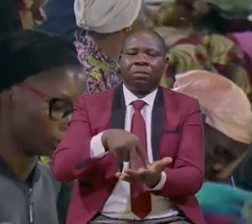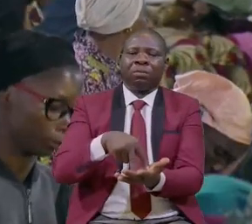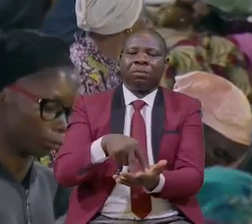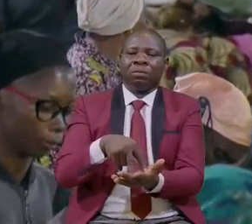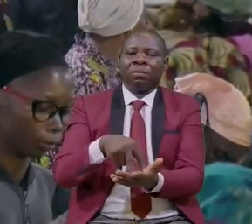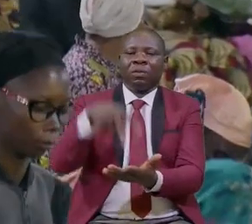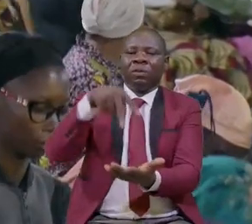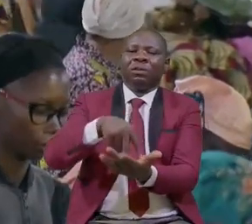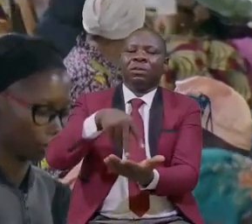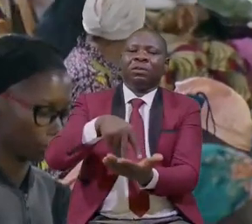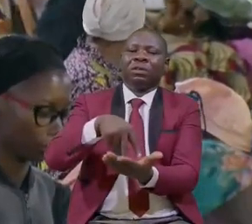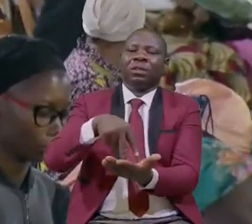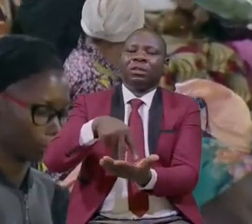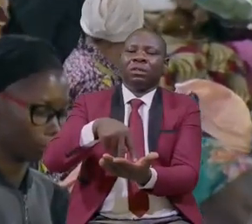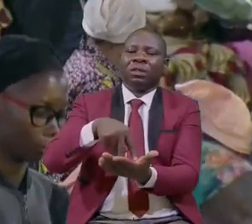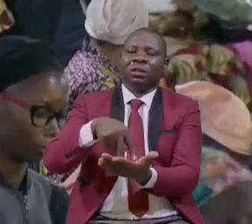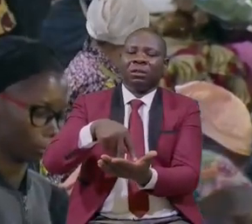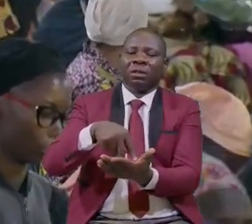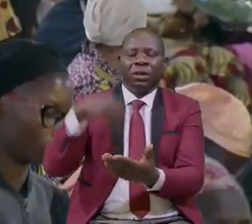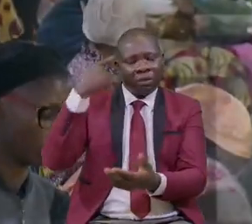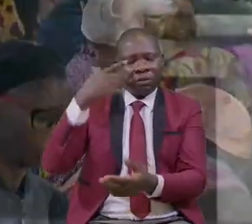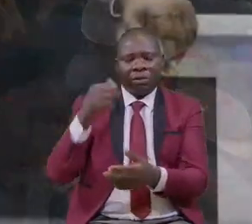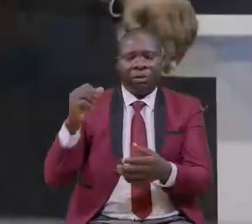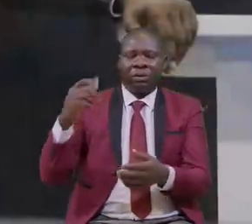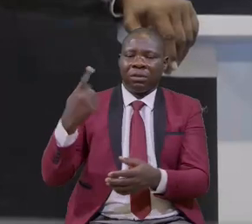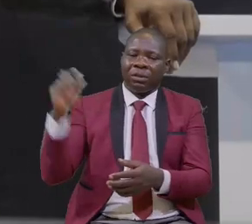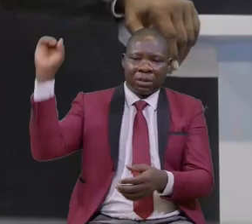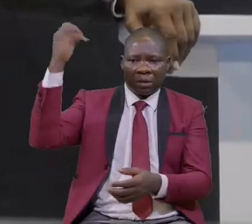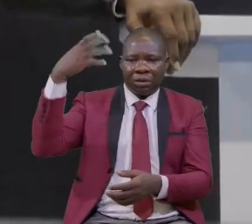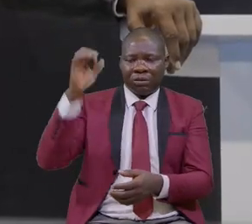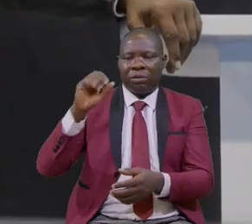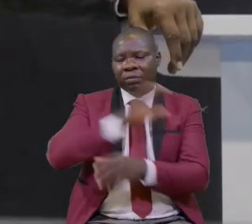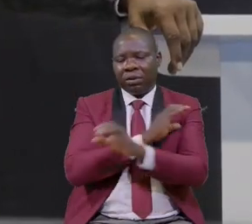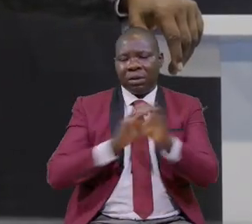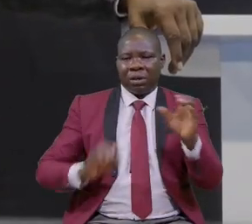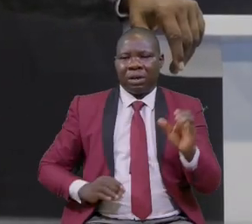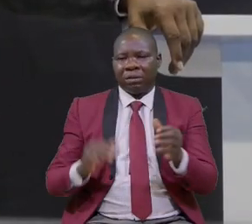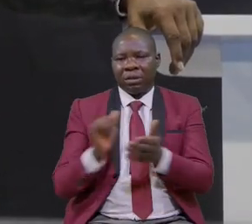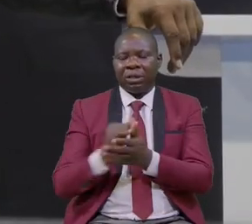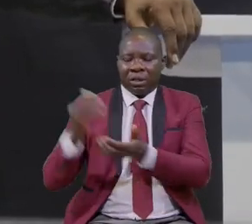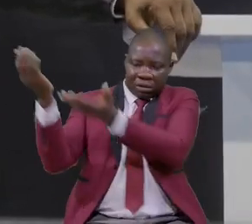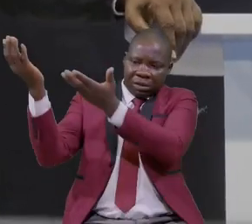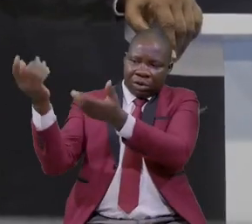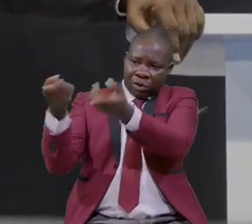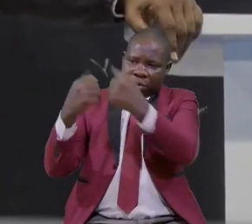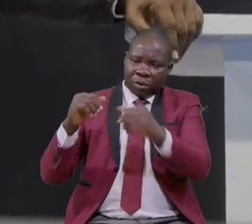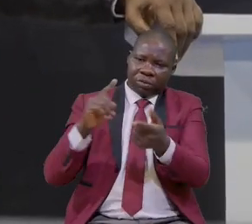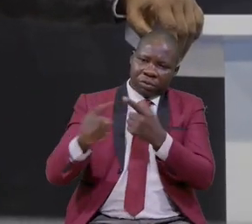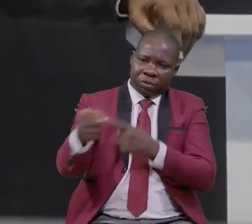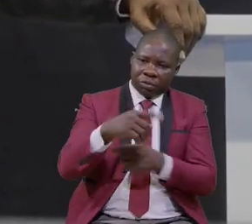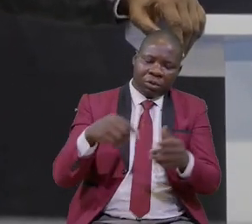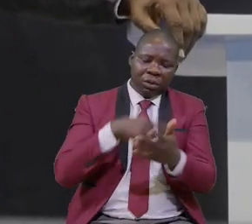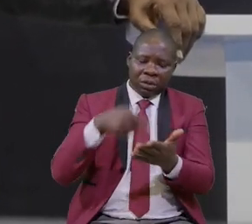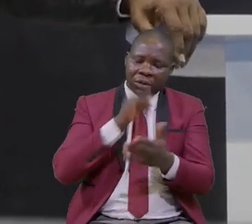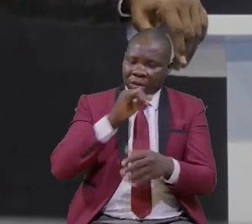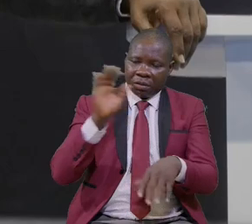tu te lèves. Lève-toi. Et embrasse Christ. qui te parvient. C'est ta